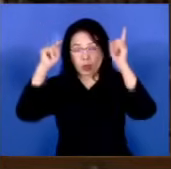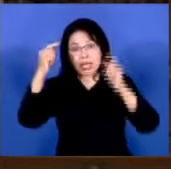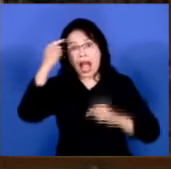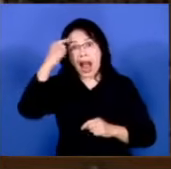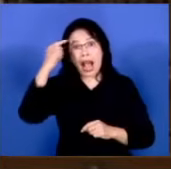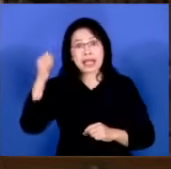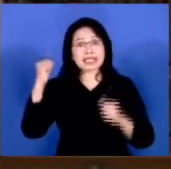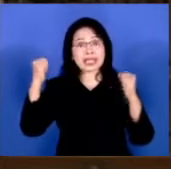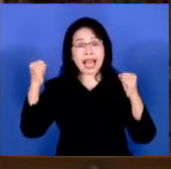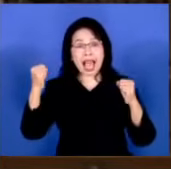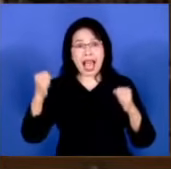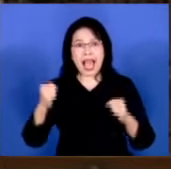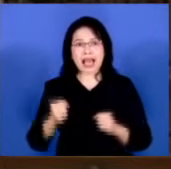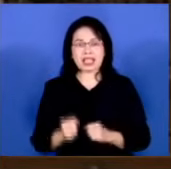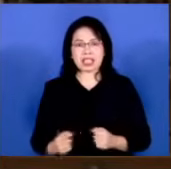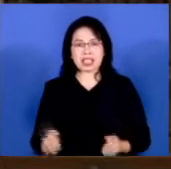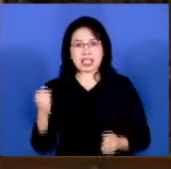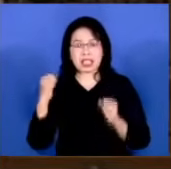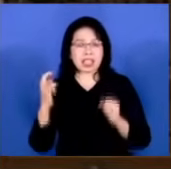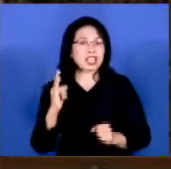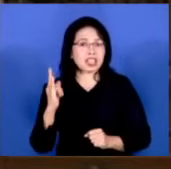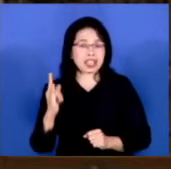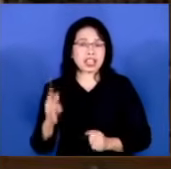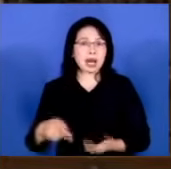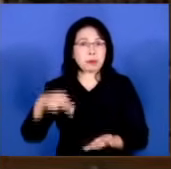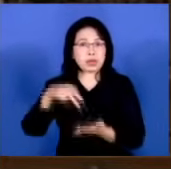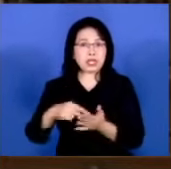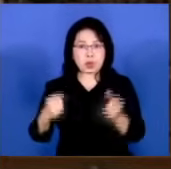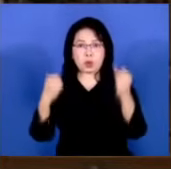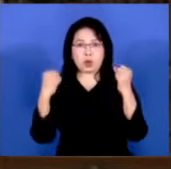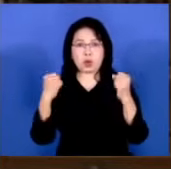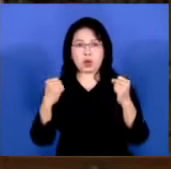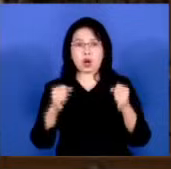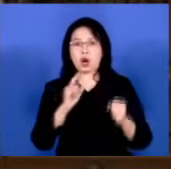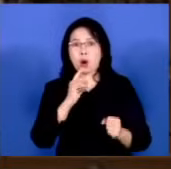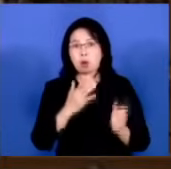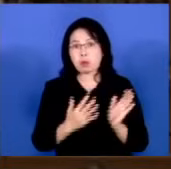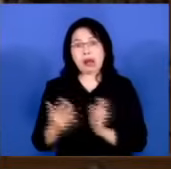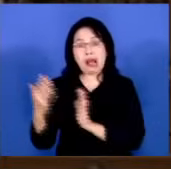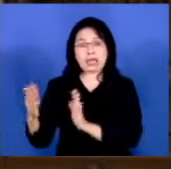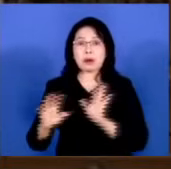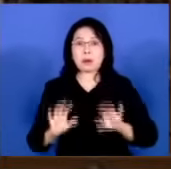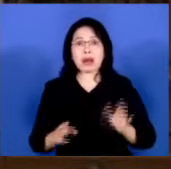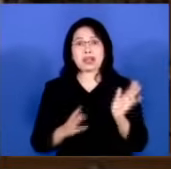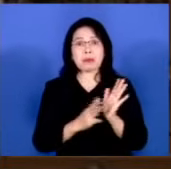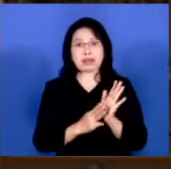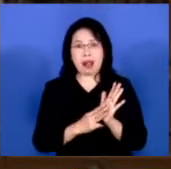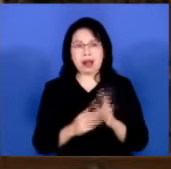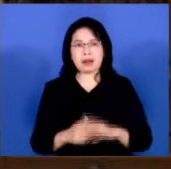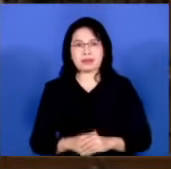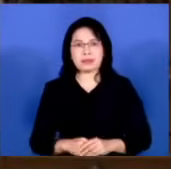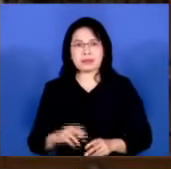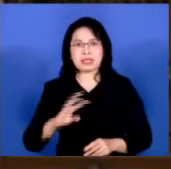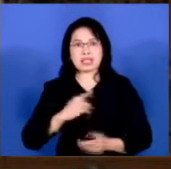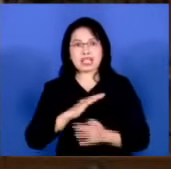sehat tetap berdiri kokoh meski menghadapi rekayasa hukum ktitusi kita